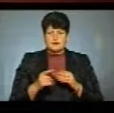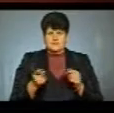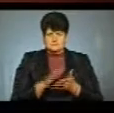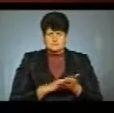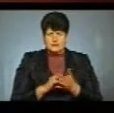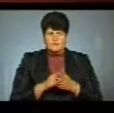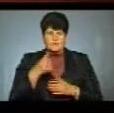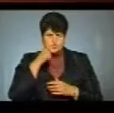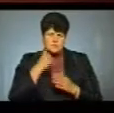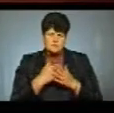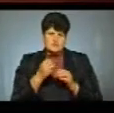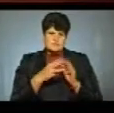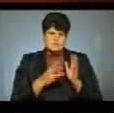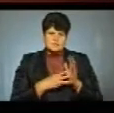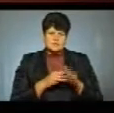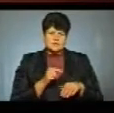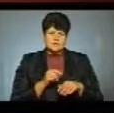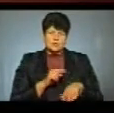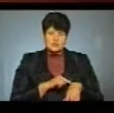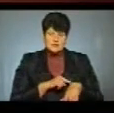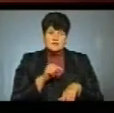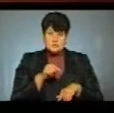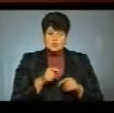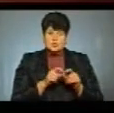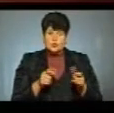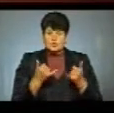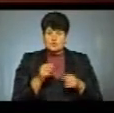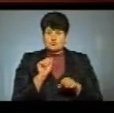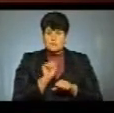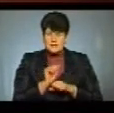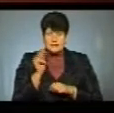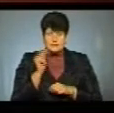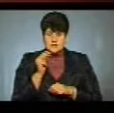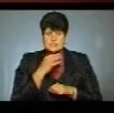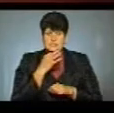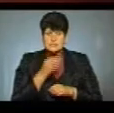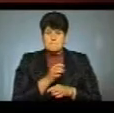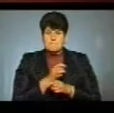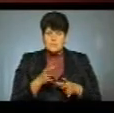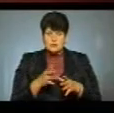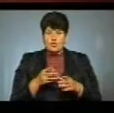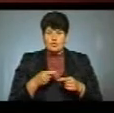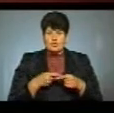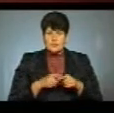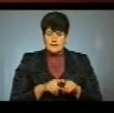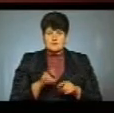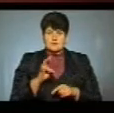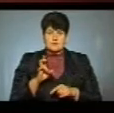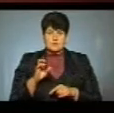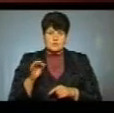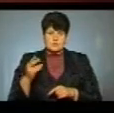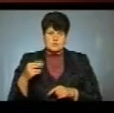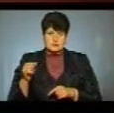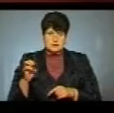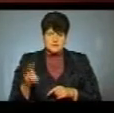вчора близько 18-ї години. У цій школі сьогодні призупинили навчання, повідомив піротехнік пожежно-рятувальної служби Назар Богдан.